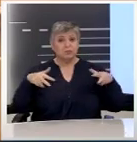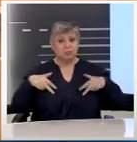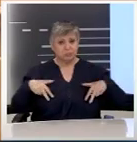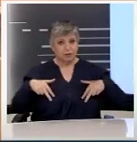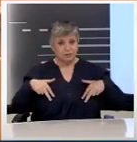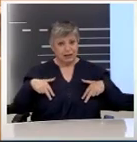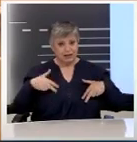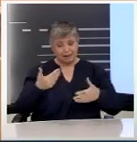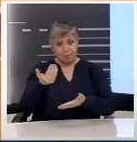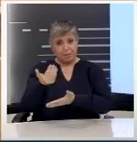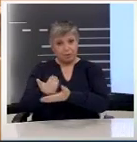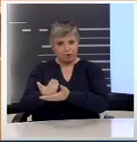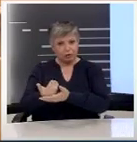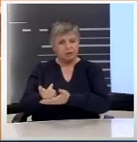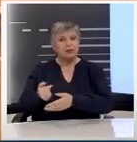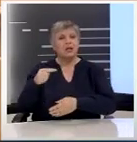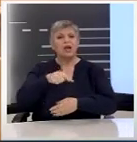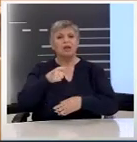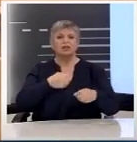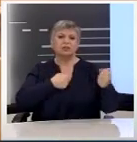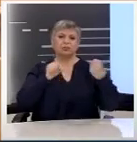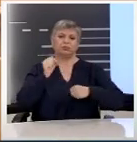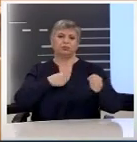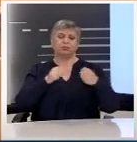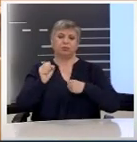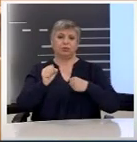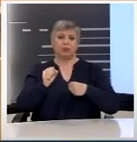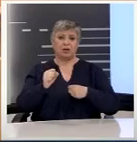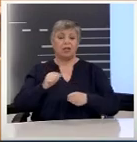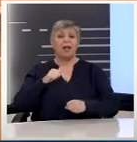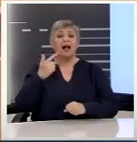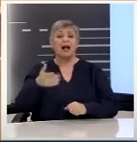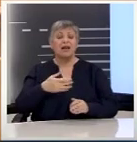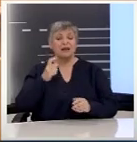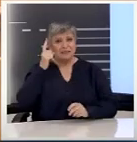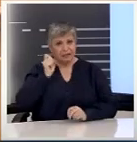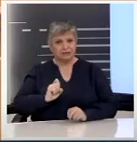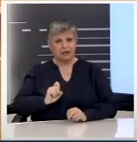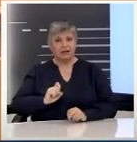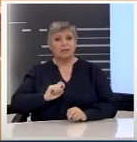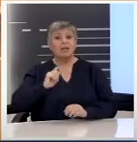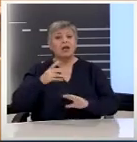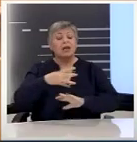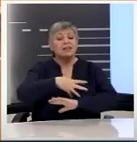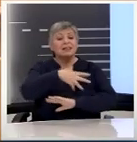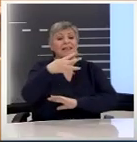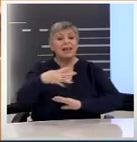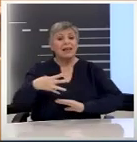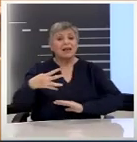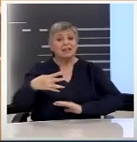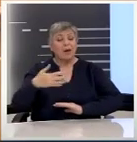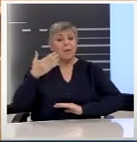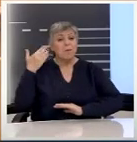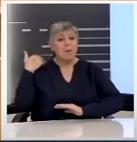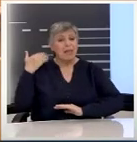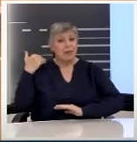αυτό. Θα κριθείτε εάν υπερψηφίζατε τις προτάσεις που κατέθετε ο ΣΥΡΙΖΑ ως αντιπολίτευση όταν είσαστε